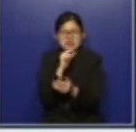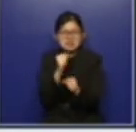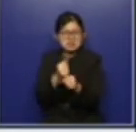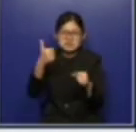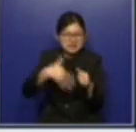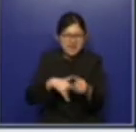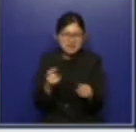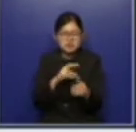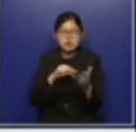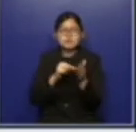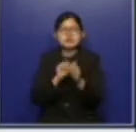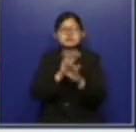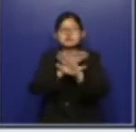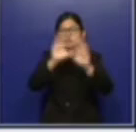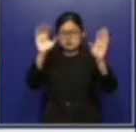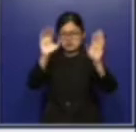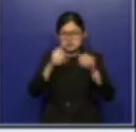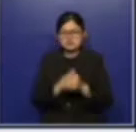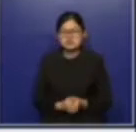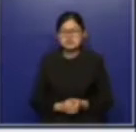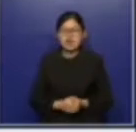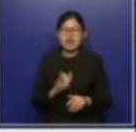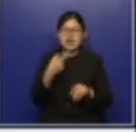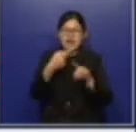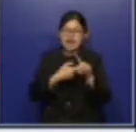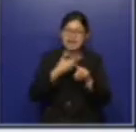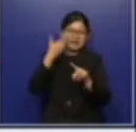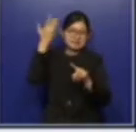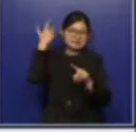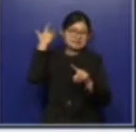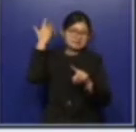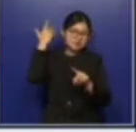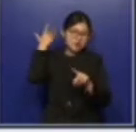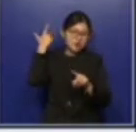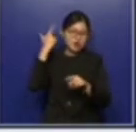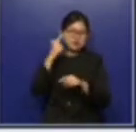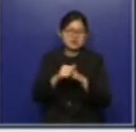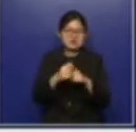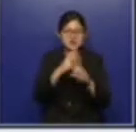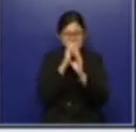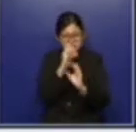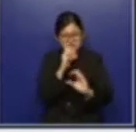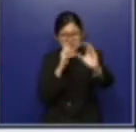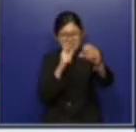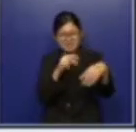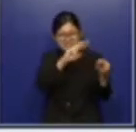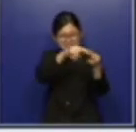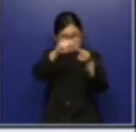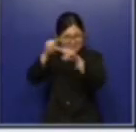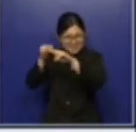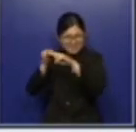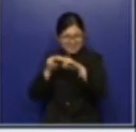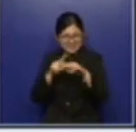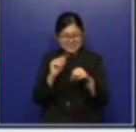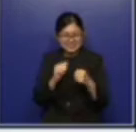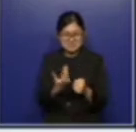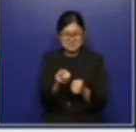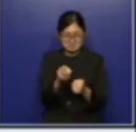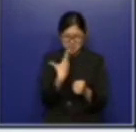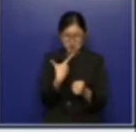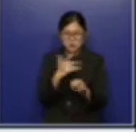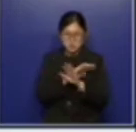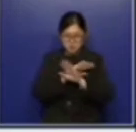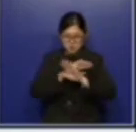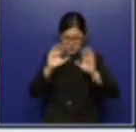ครับปรากฏว่าเมื่อไม่กี่เดือนที่ผ่านมานี้ท่านประธานครับกสทช.ที่นั่งอยู่บนบัลลังก์นี้นะฮะเพิ่งบอกเลิกสัญญ